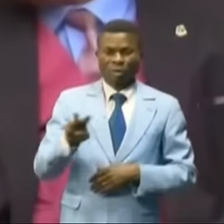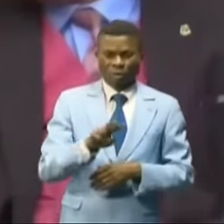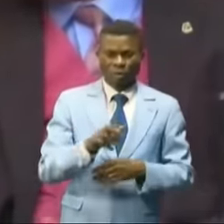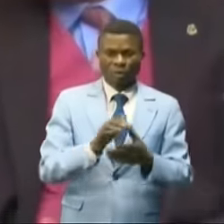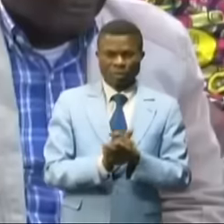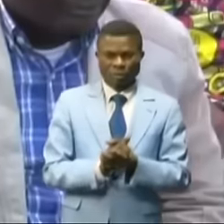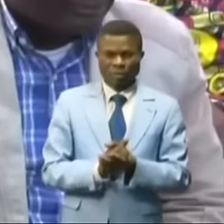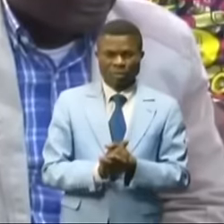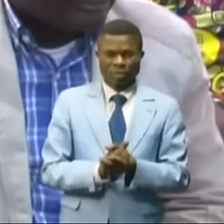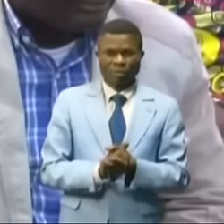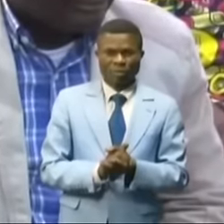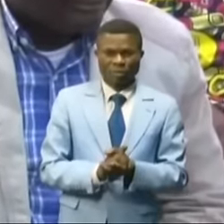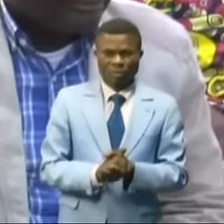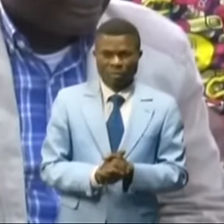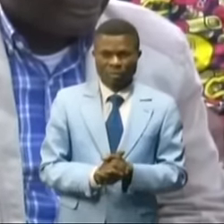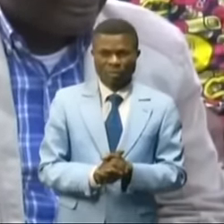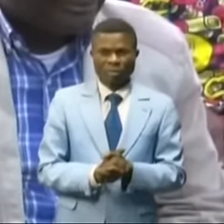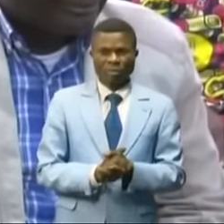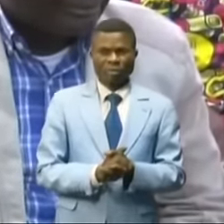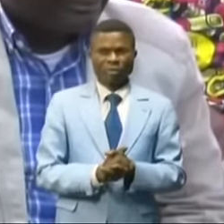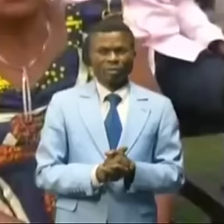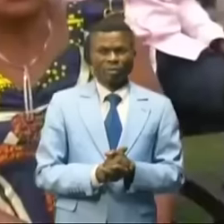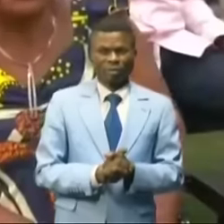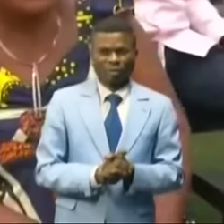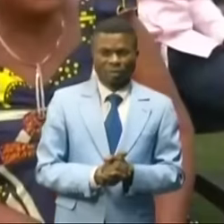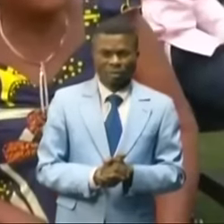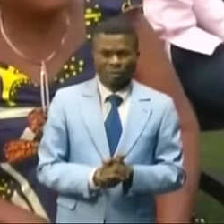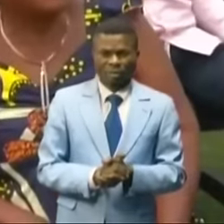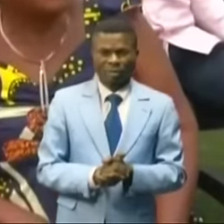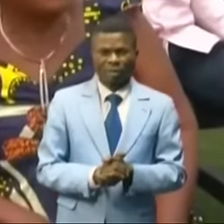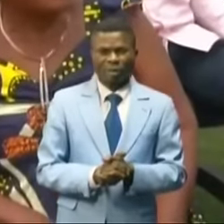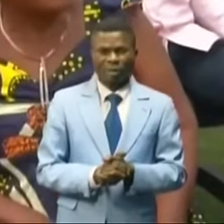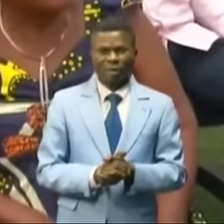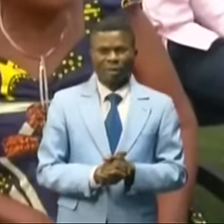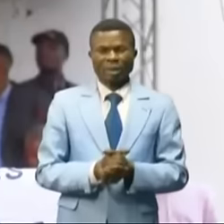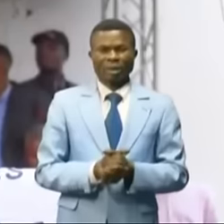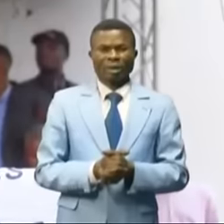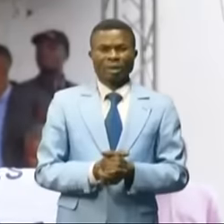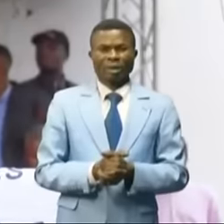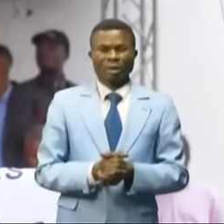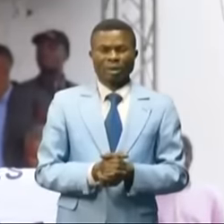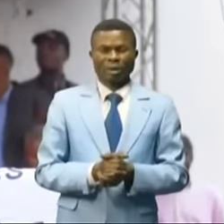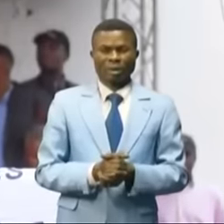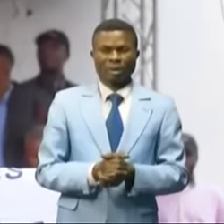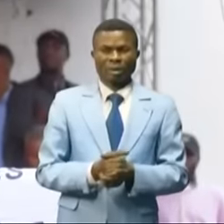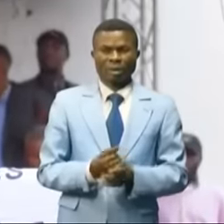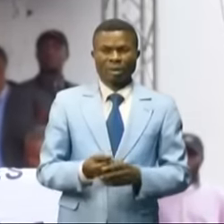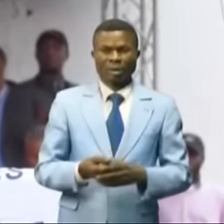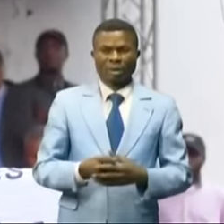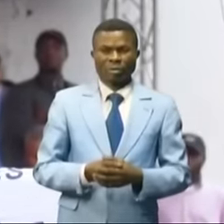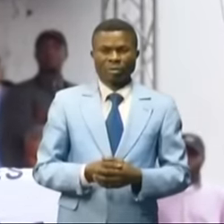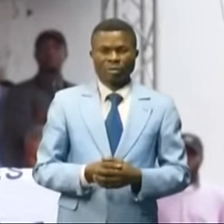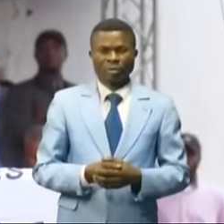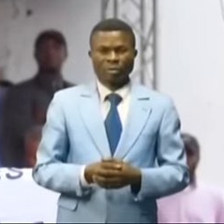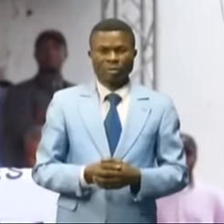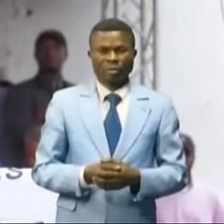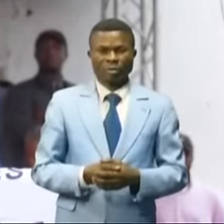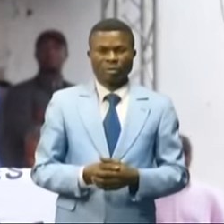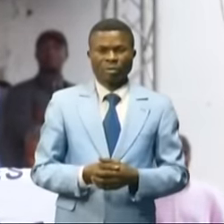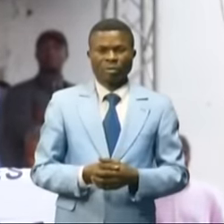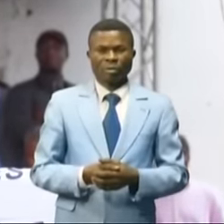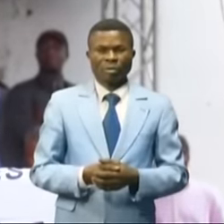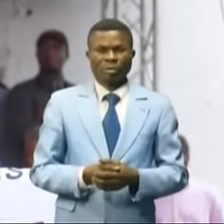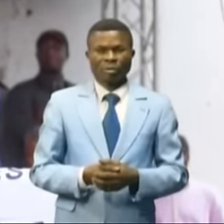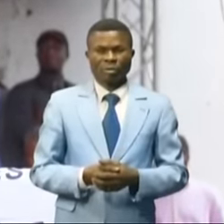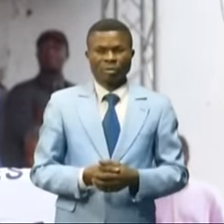partis aux héritiers d'Étienne Tshisekedi ou à Mouloumba Dérès Mémoire. Pour lui, il est incompréhensible de voir des grands juristes